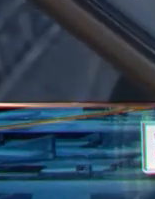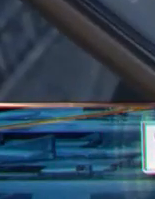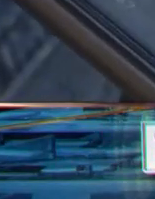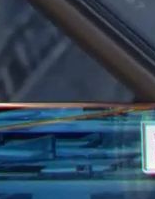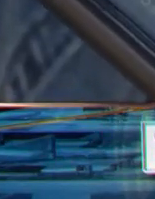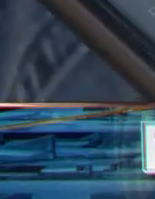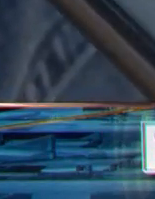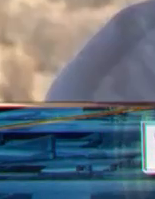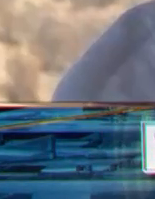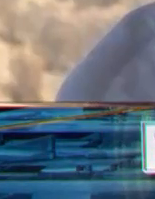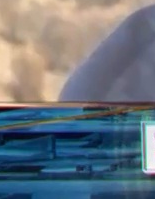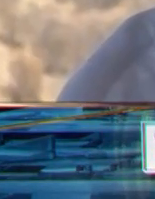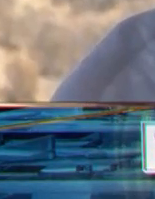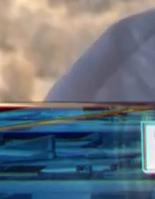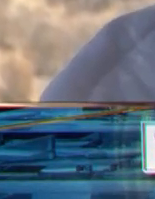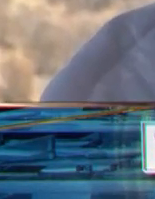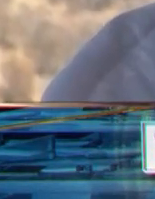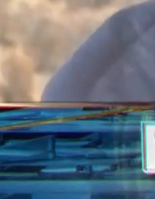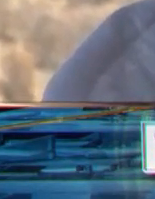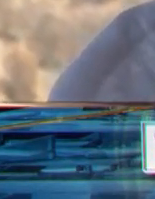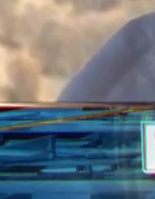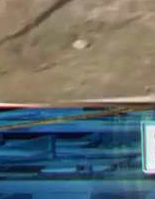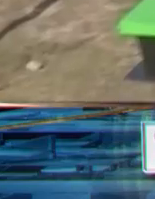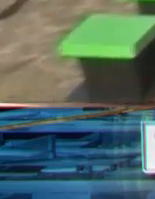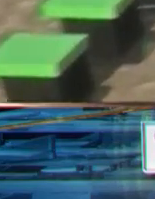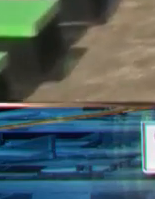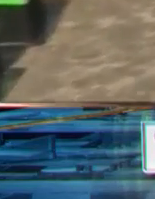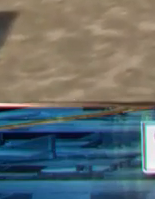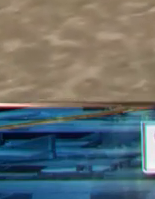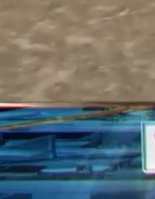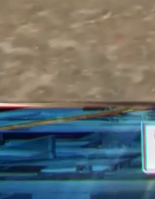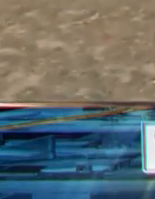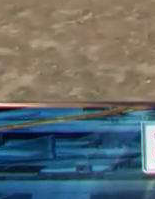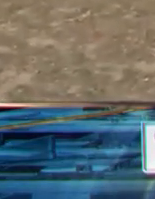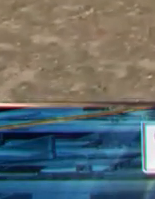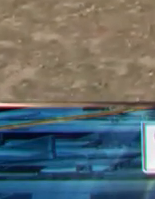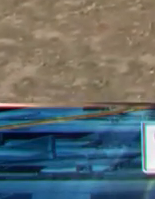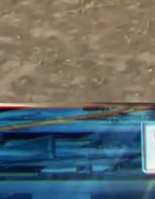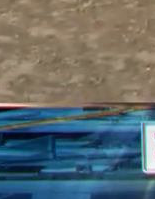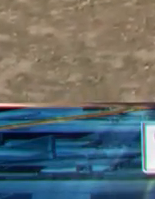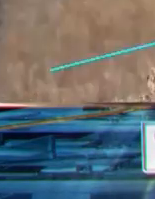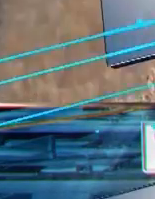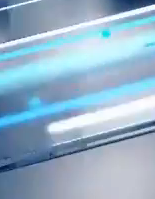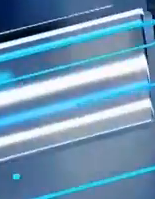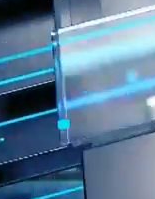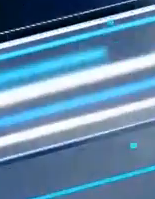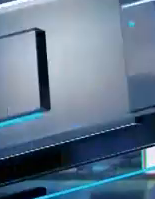Заманына қарай бәйгесі. Ойғарағы шатқалында дроншылар арасында республикалық жарыс өтті.